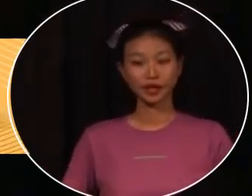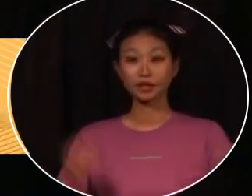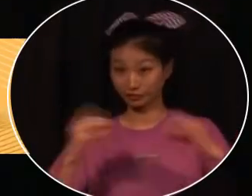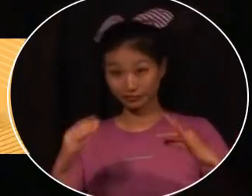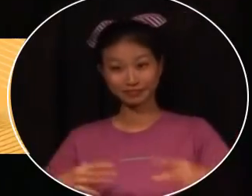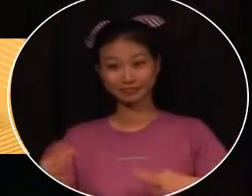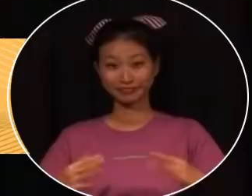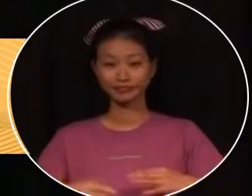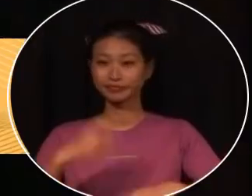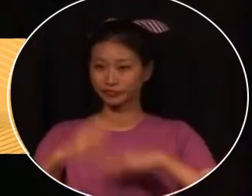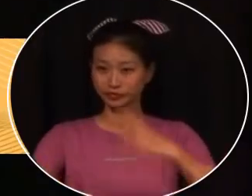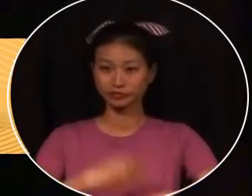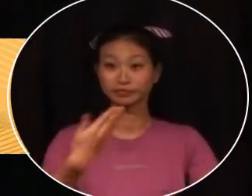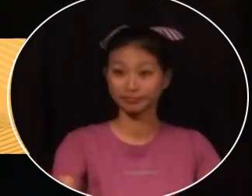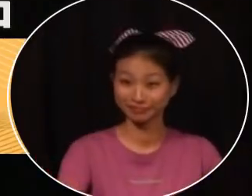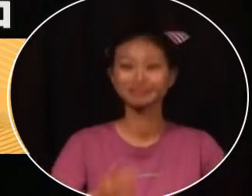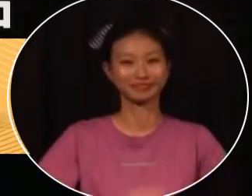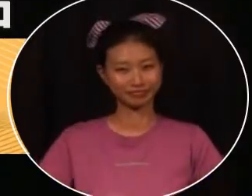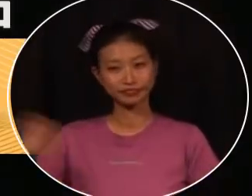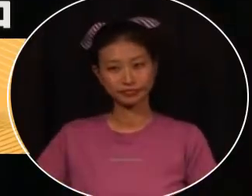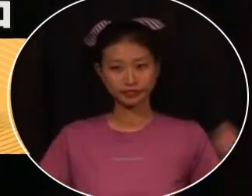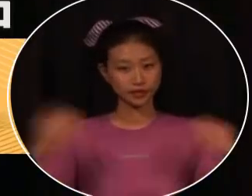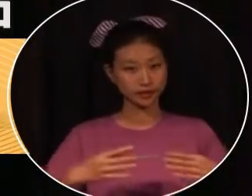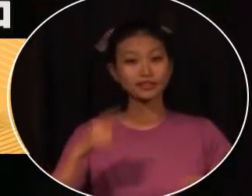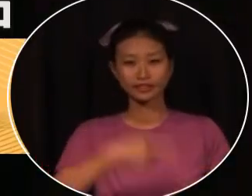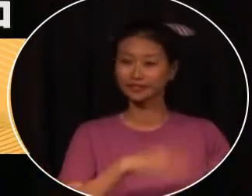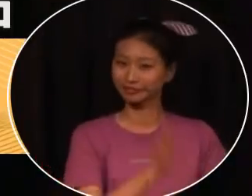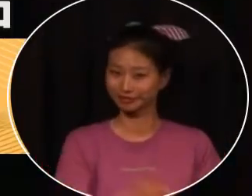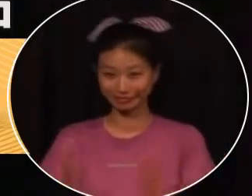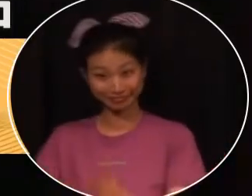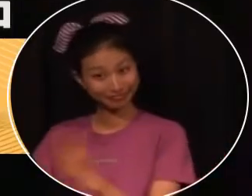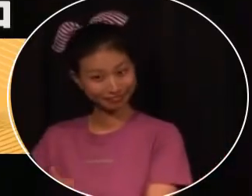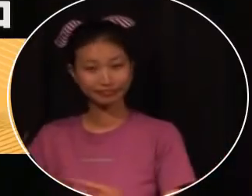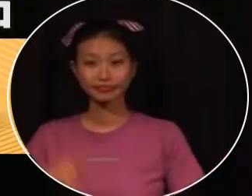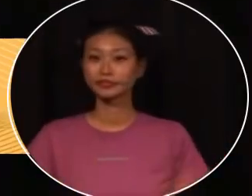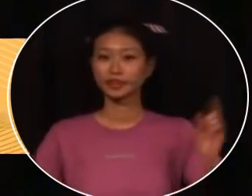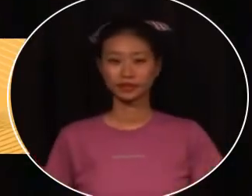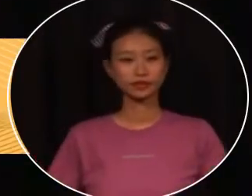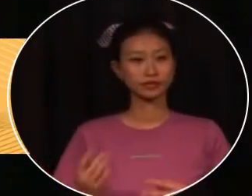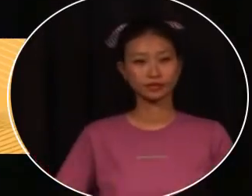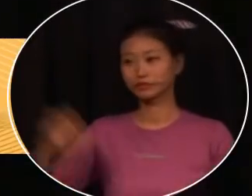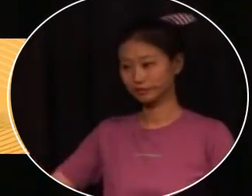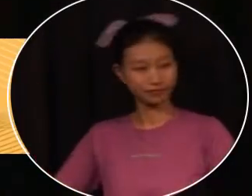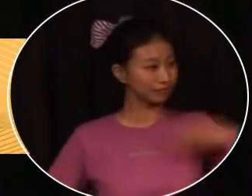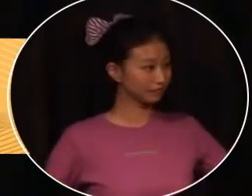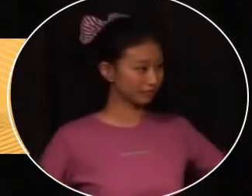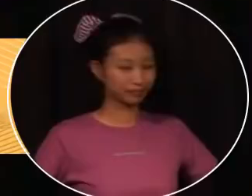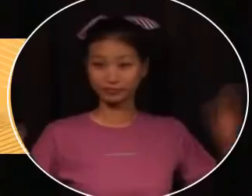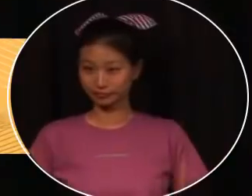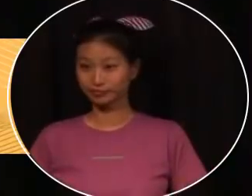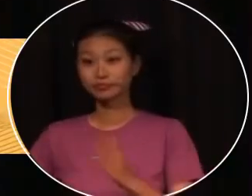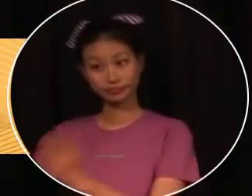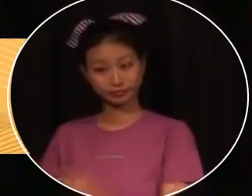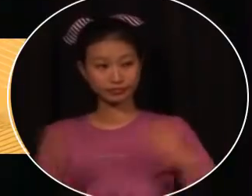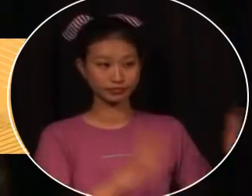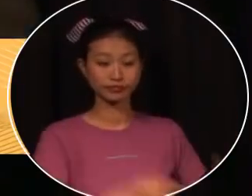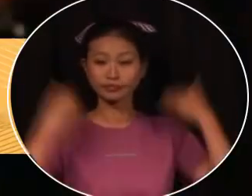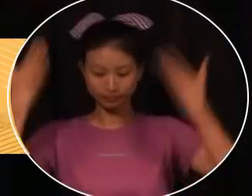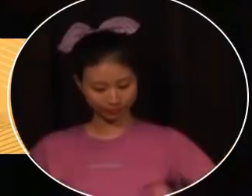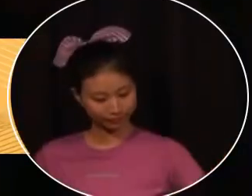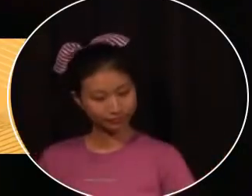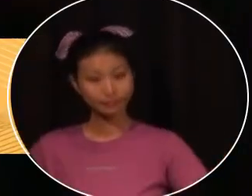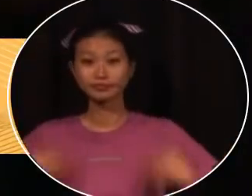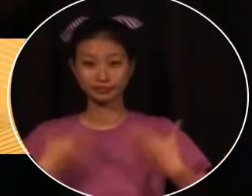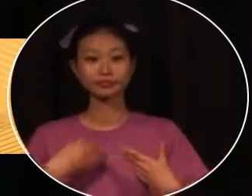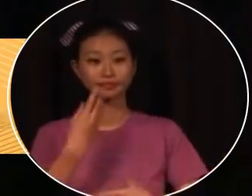NASA 的那个期刊我有看啊， 你也有看。 虽然他比那篇他写的比较糟糕一点，但我这边他就是完全是科学精通了，就